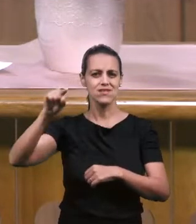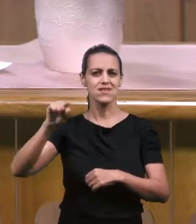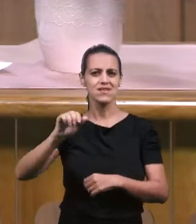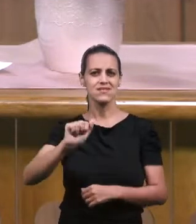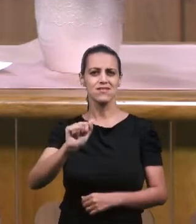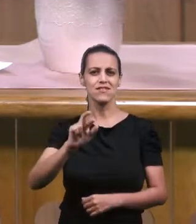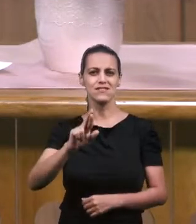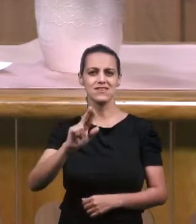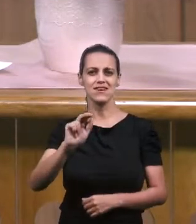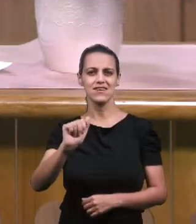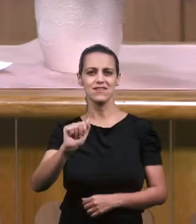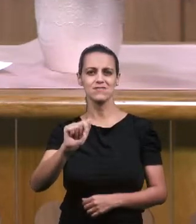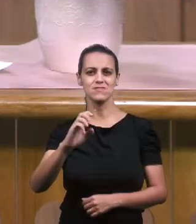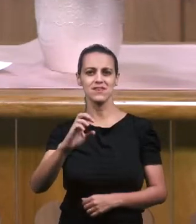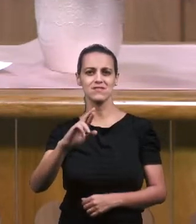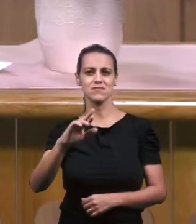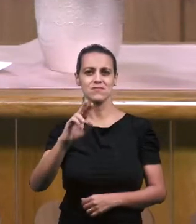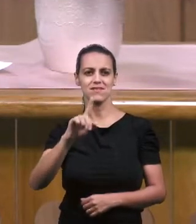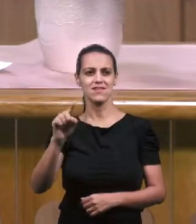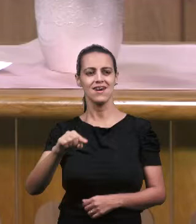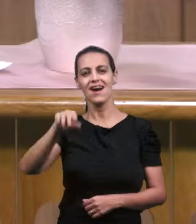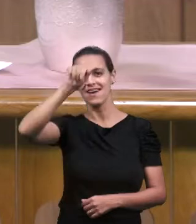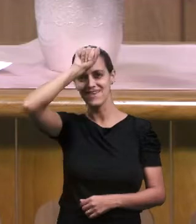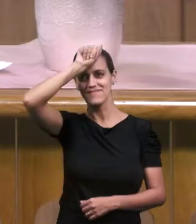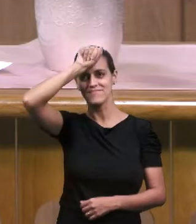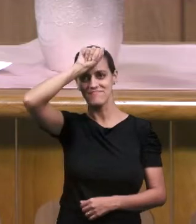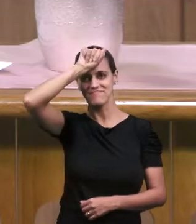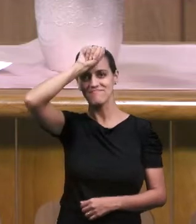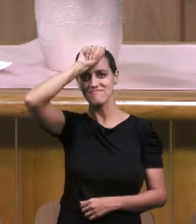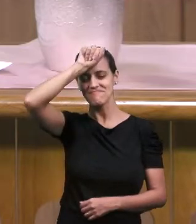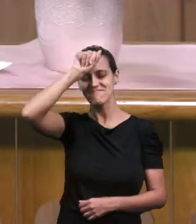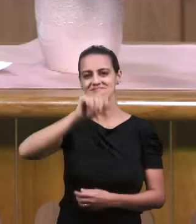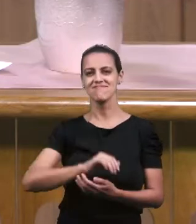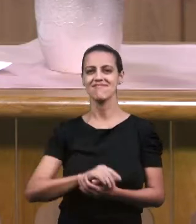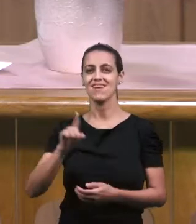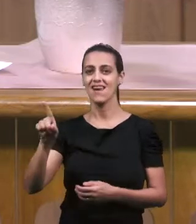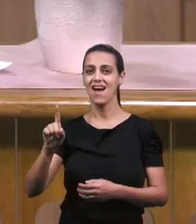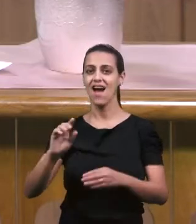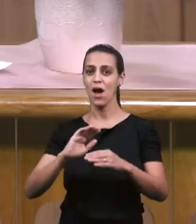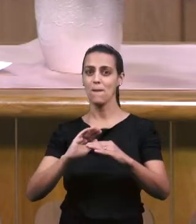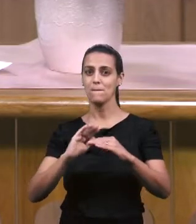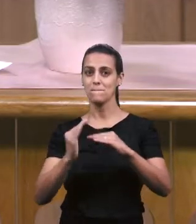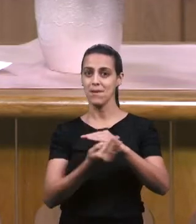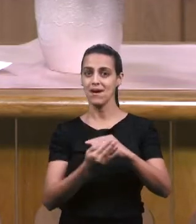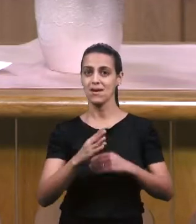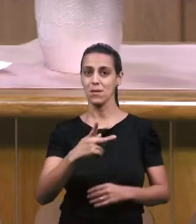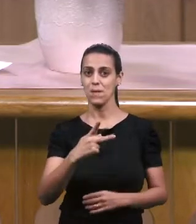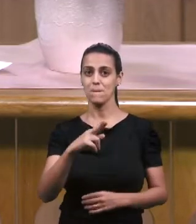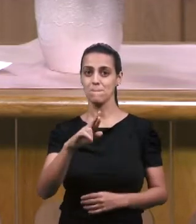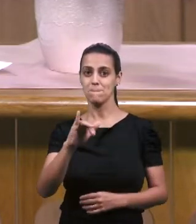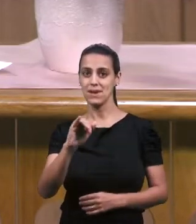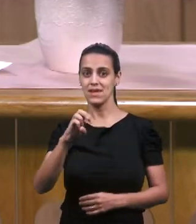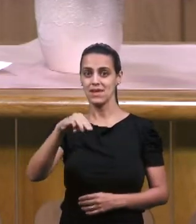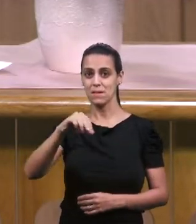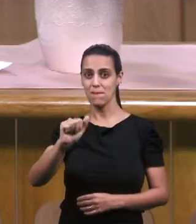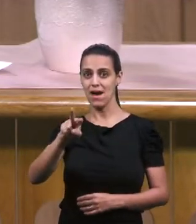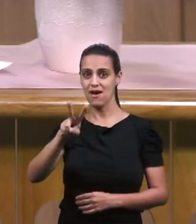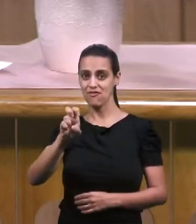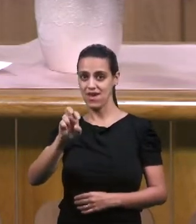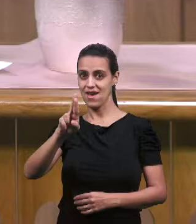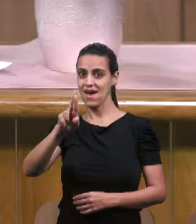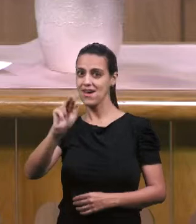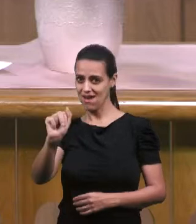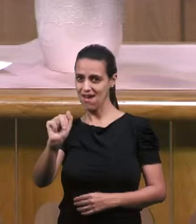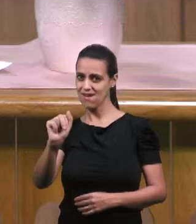Santo, de Aracruz, dans le quartier appelé Primavera. Et pour cela, j'apportais